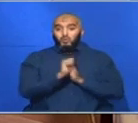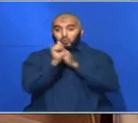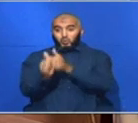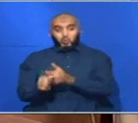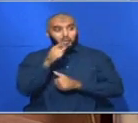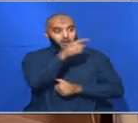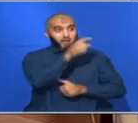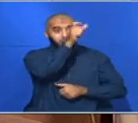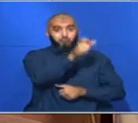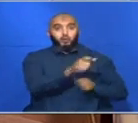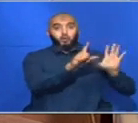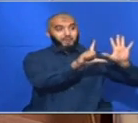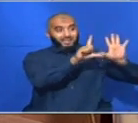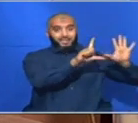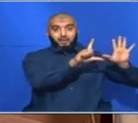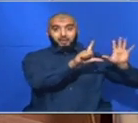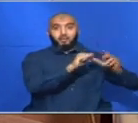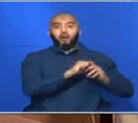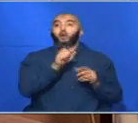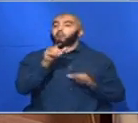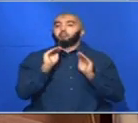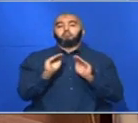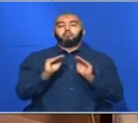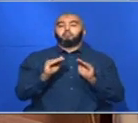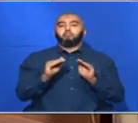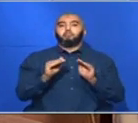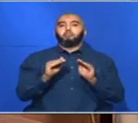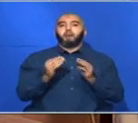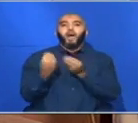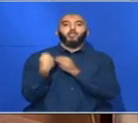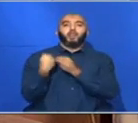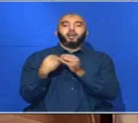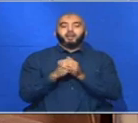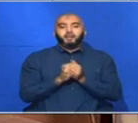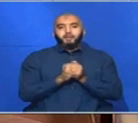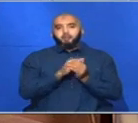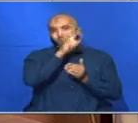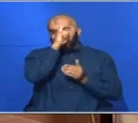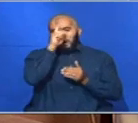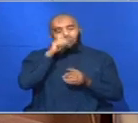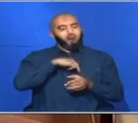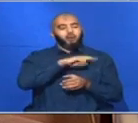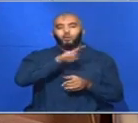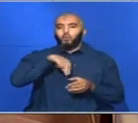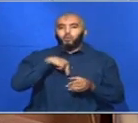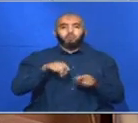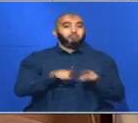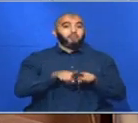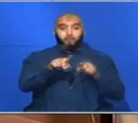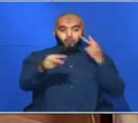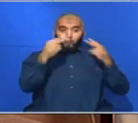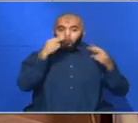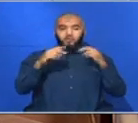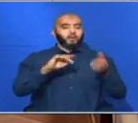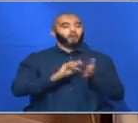بالجنه كثر باذن الله سبحانه وتعالى نسال الله عز وجل ان يجعلنا واياكم منهم انه